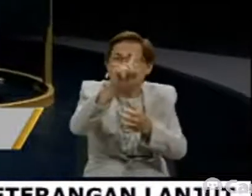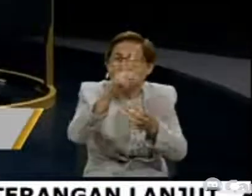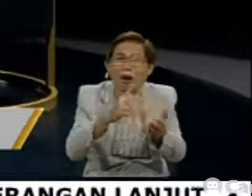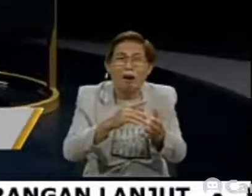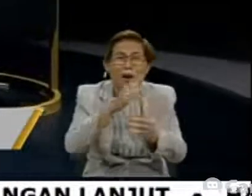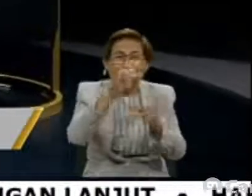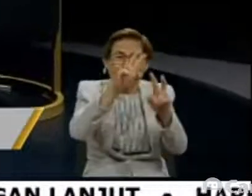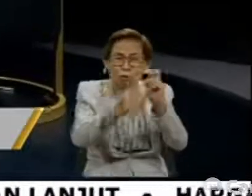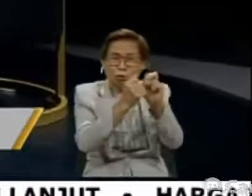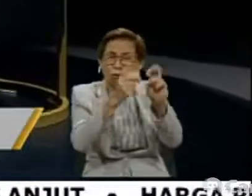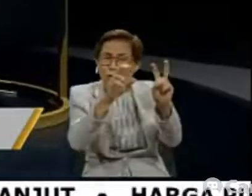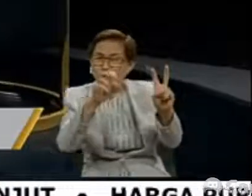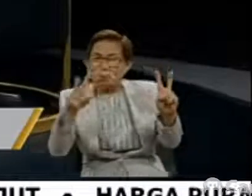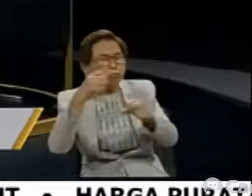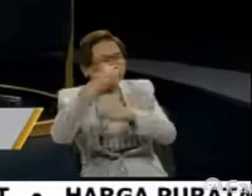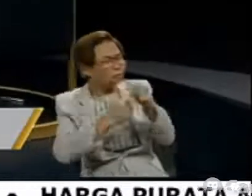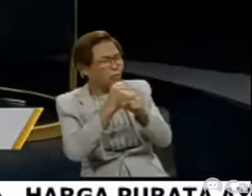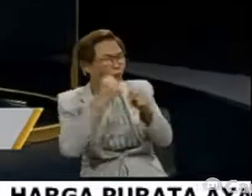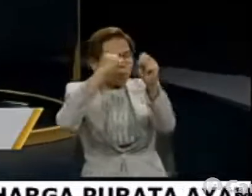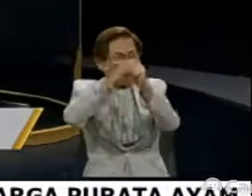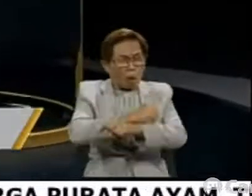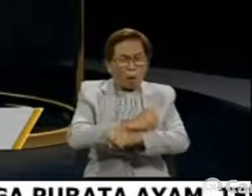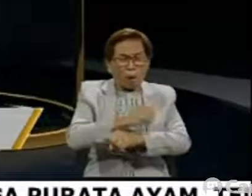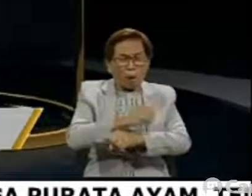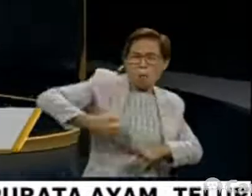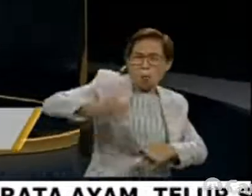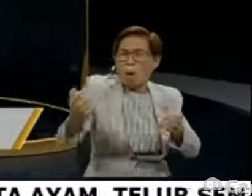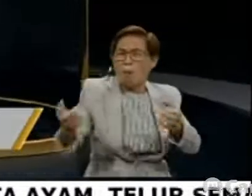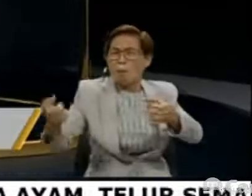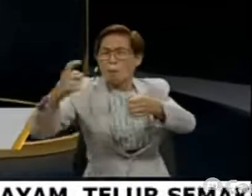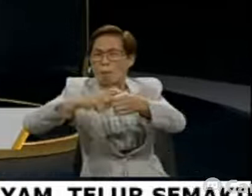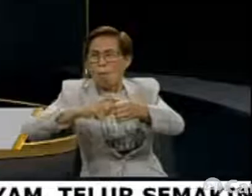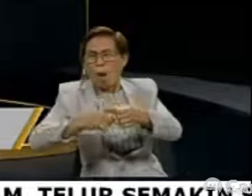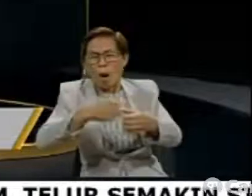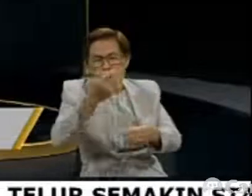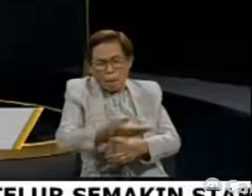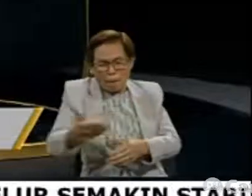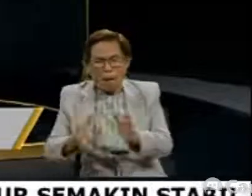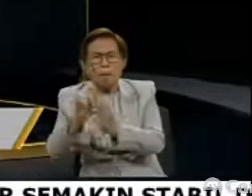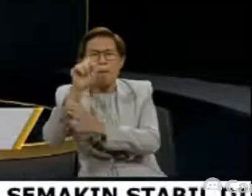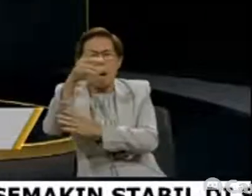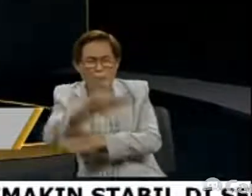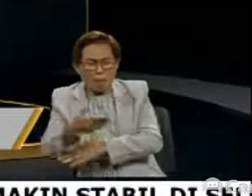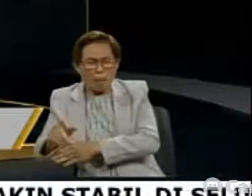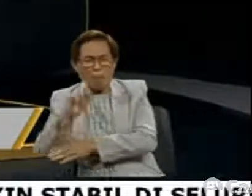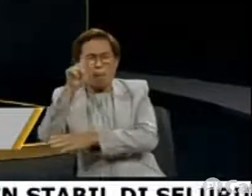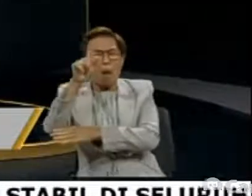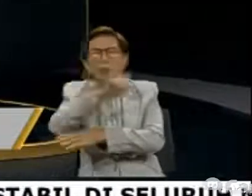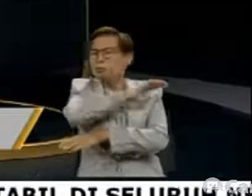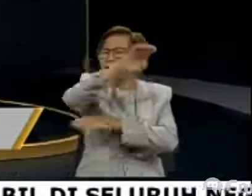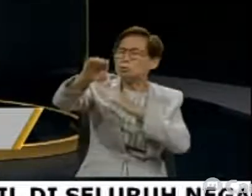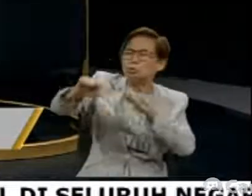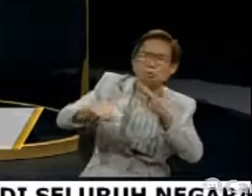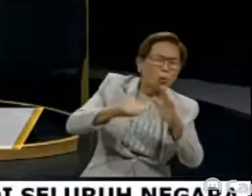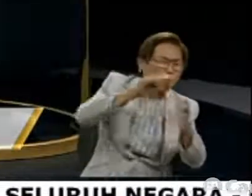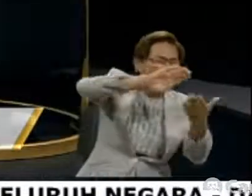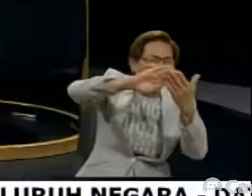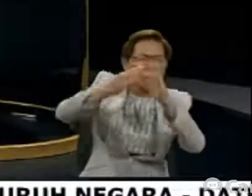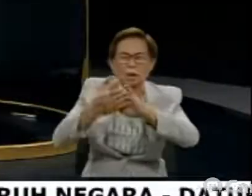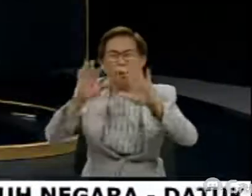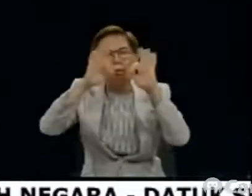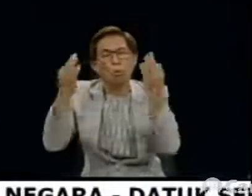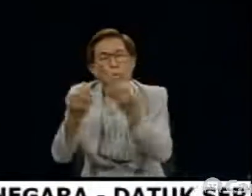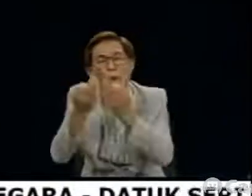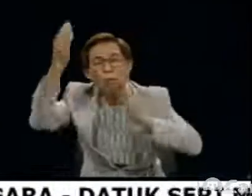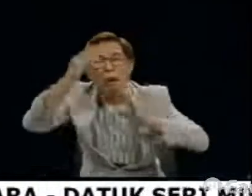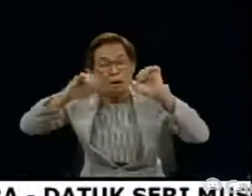untuk hitam dan saya kira antar yang paling utama ialah berkenaan dengan kenaikan Kautsar hidup ia menekan semua lapisan logam Malaysia